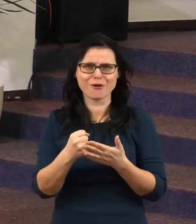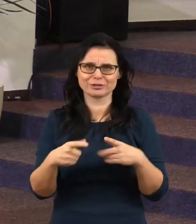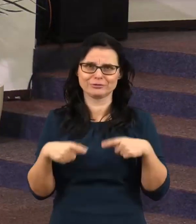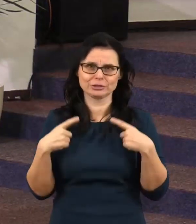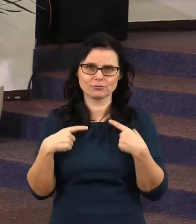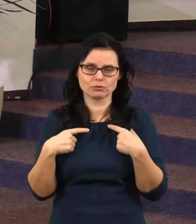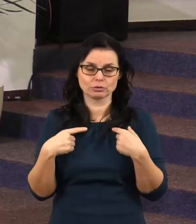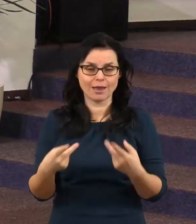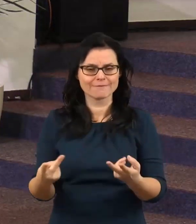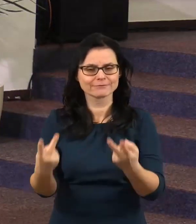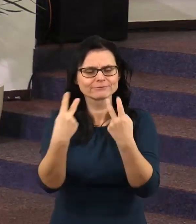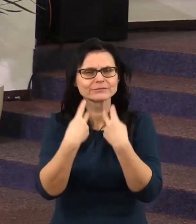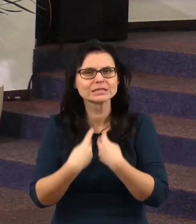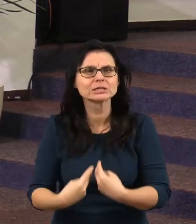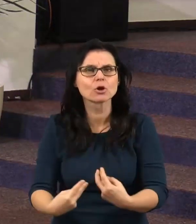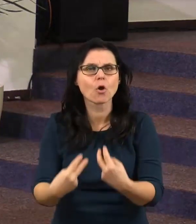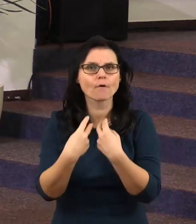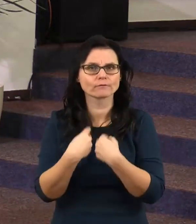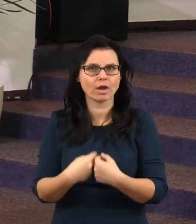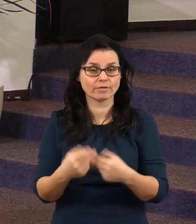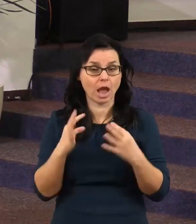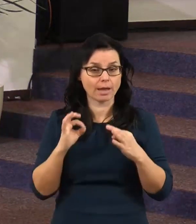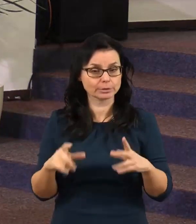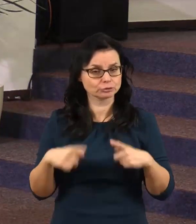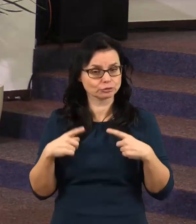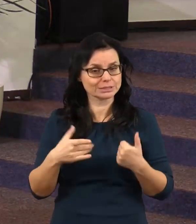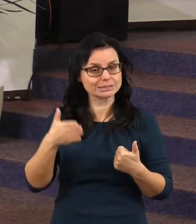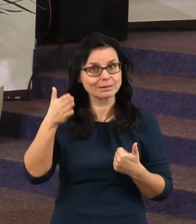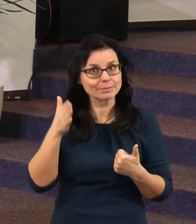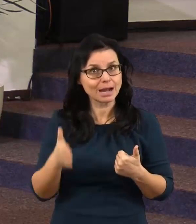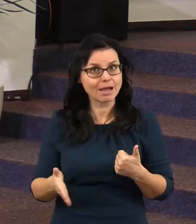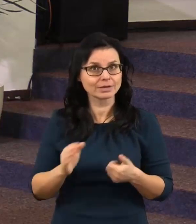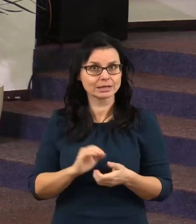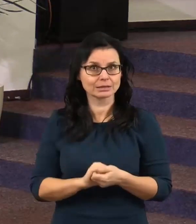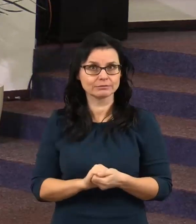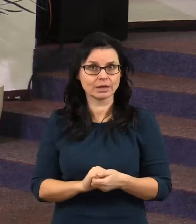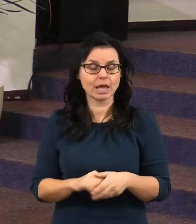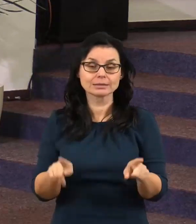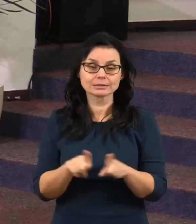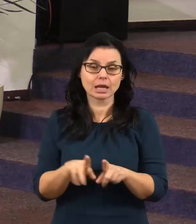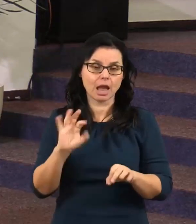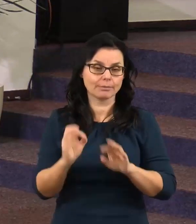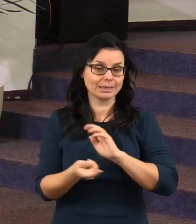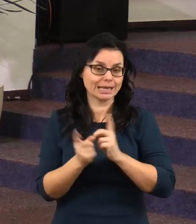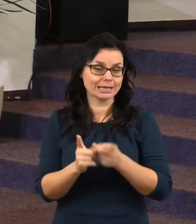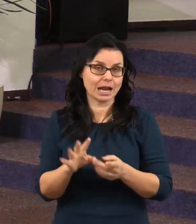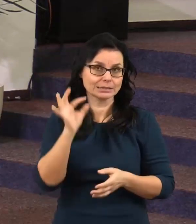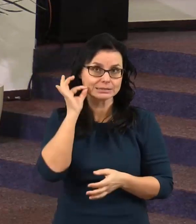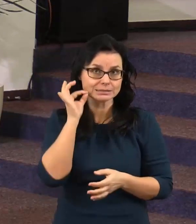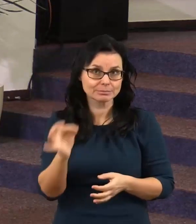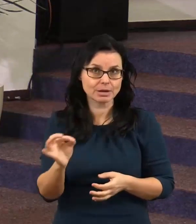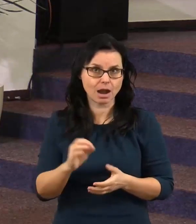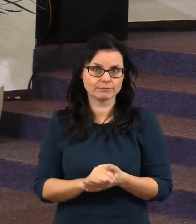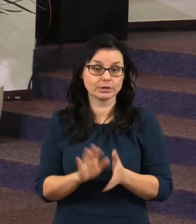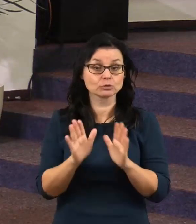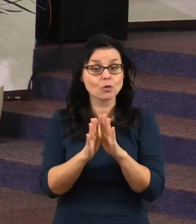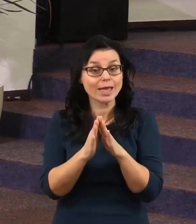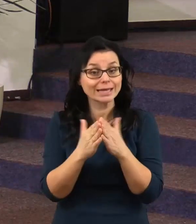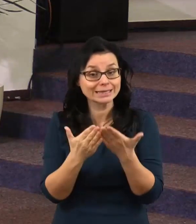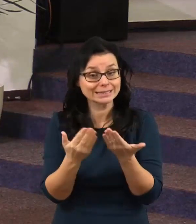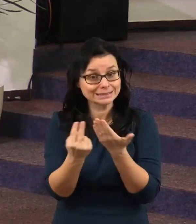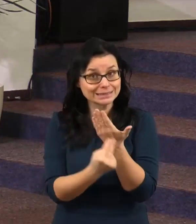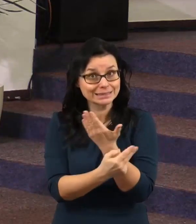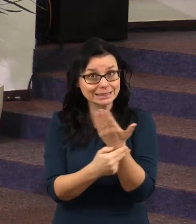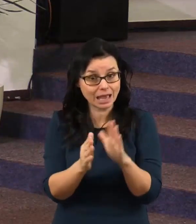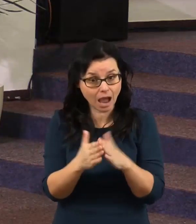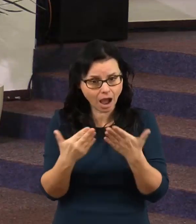vychovává, abyste žili spravedlivě a abyste jednali správně. Je to kniha, která